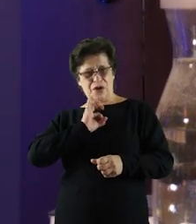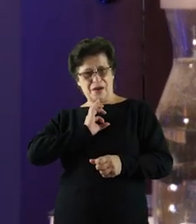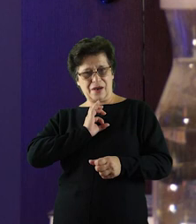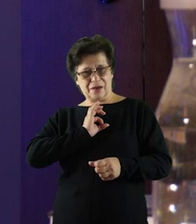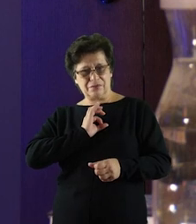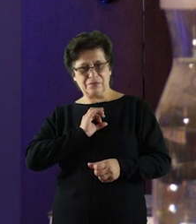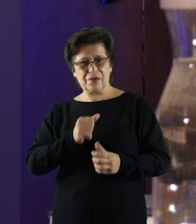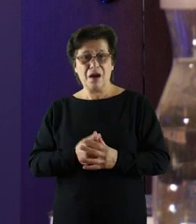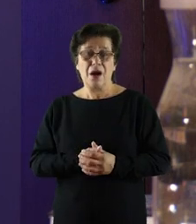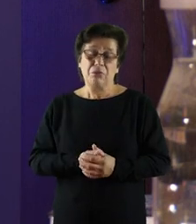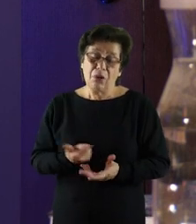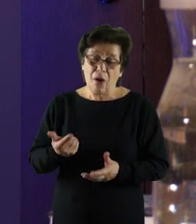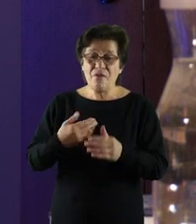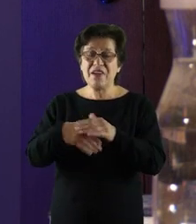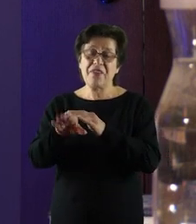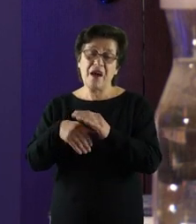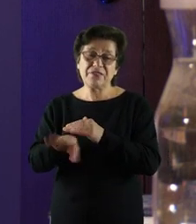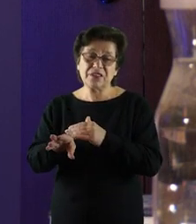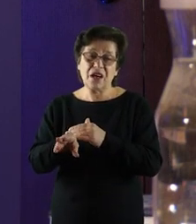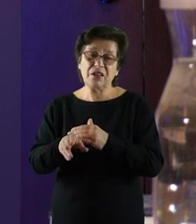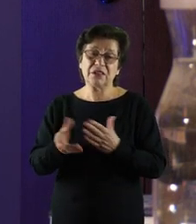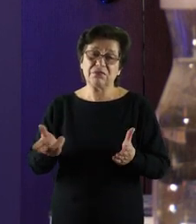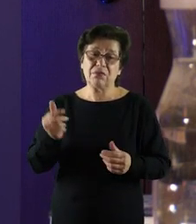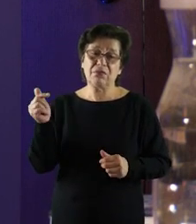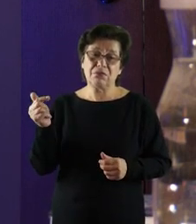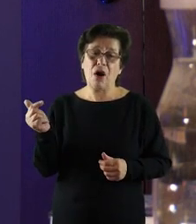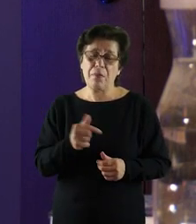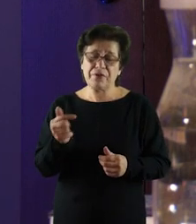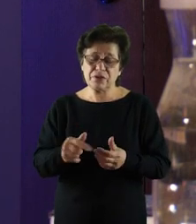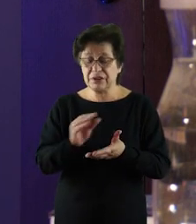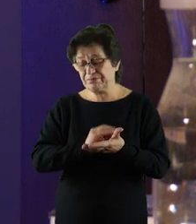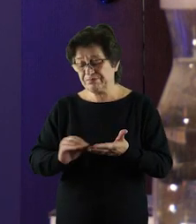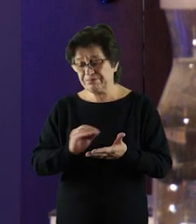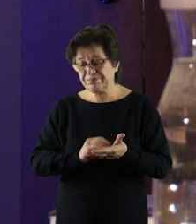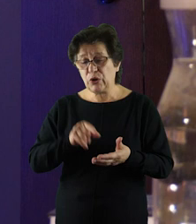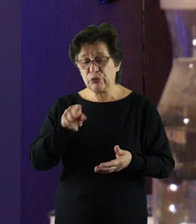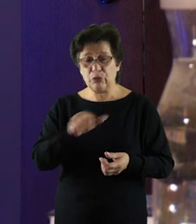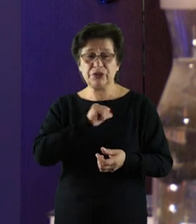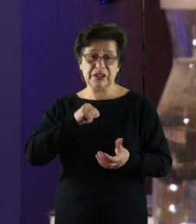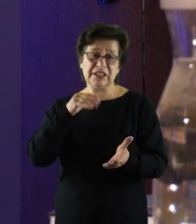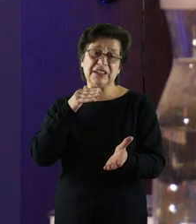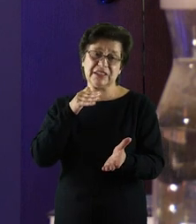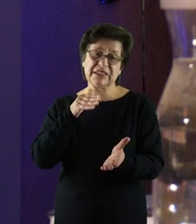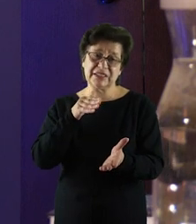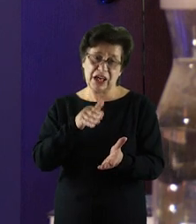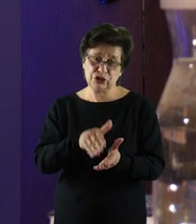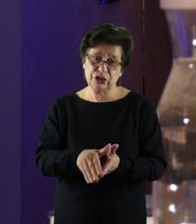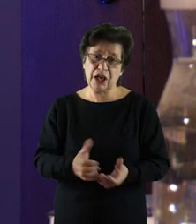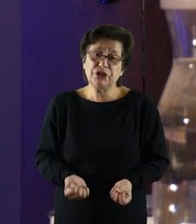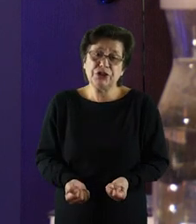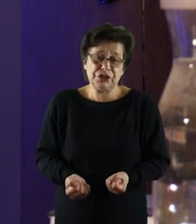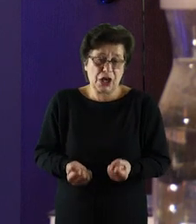robić, bo wydawca sobie tego życzy, to już się zaczyna niestety taka ciężka